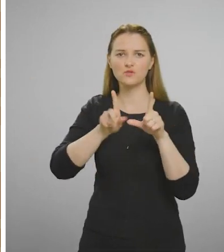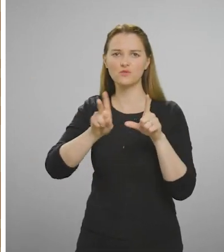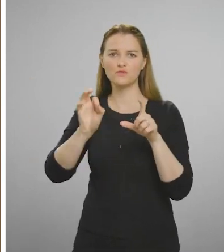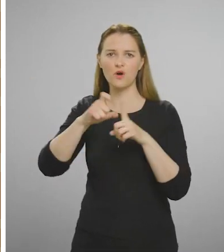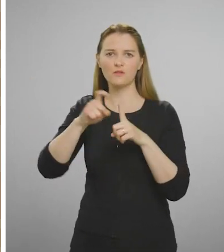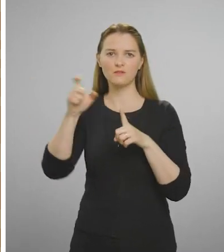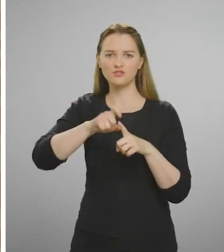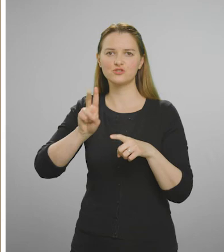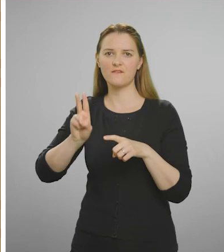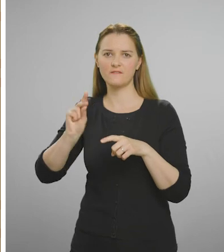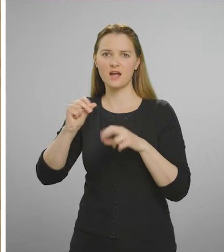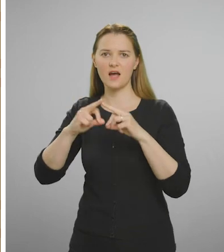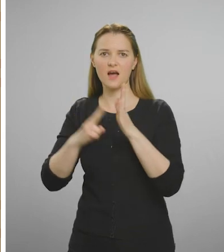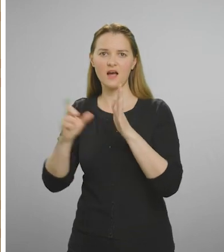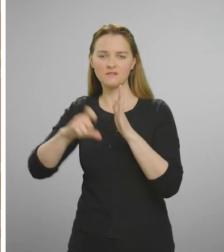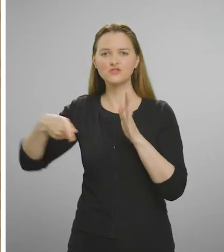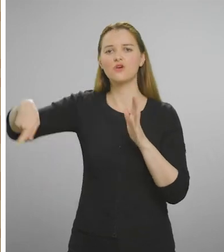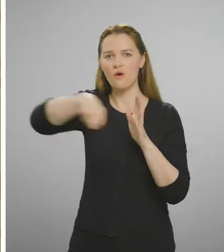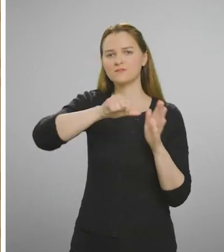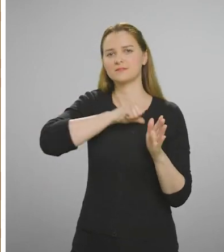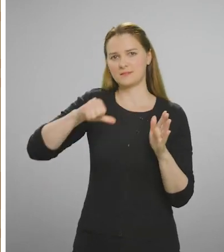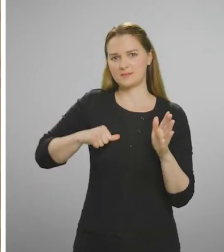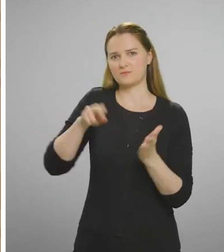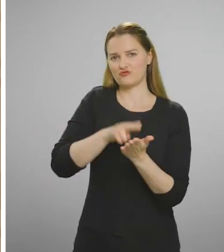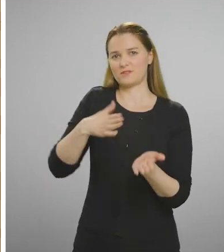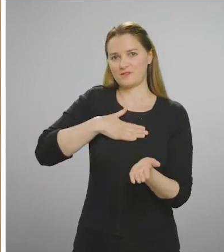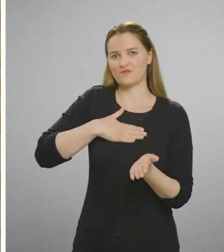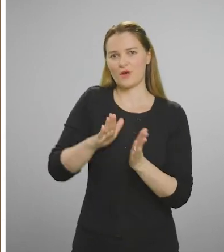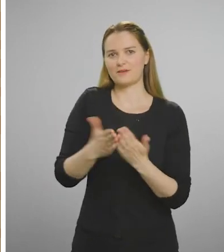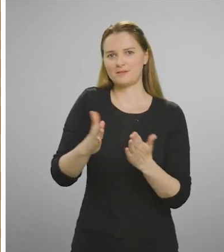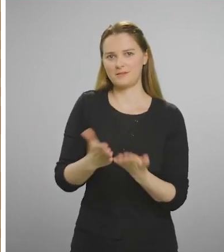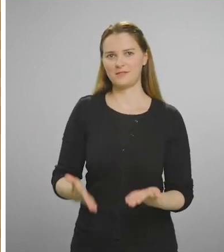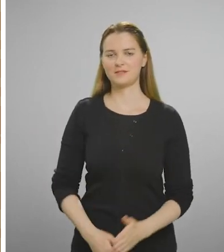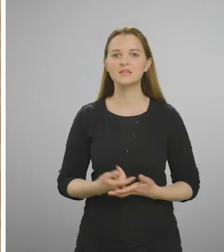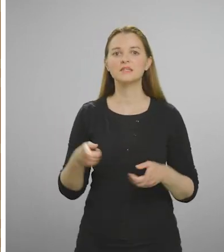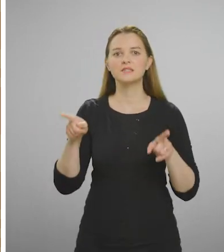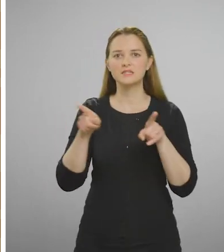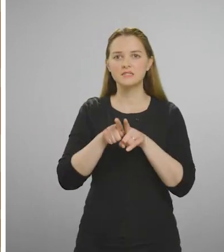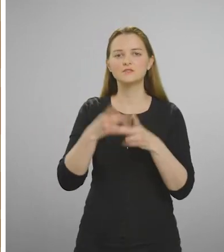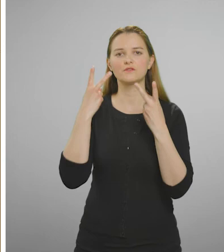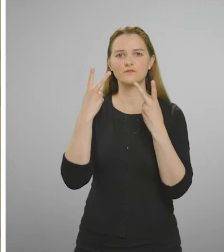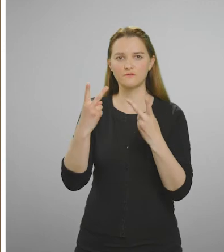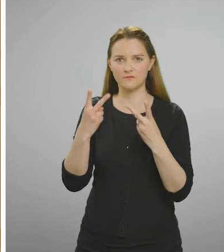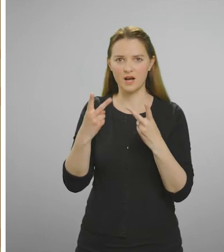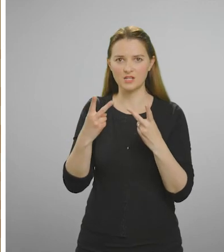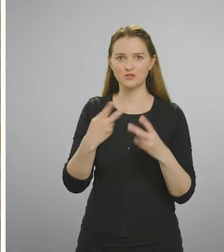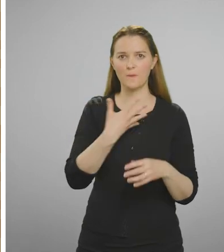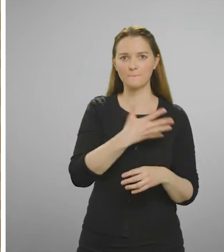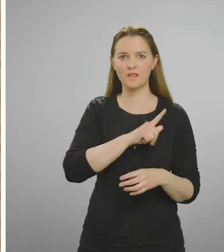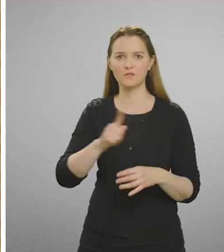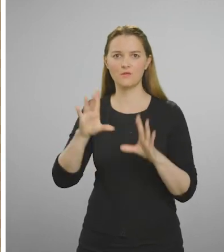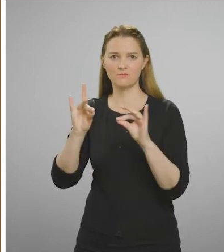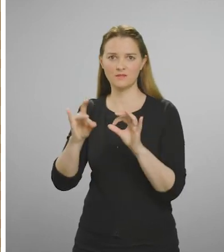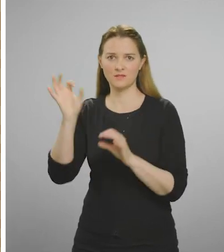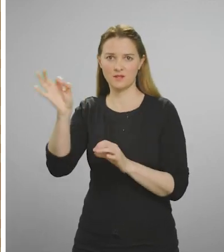i Ljubica Uvodić-Vranić rado odazvali pozivu da sami pročitaju svoje knjige. No treba uzeti u obzir i